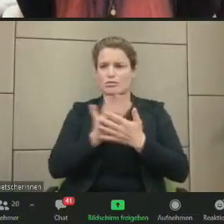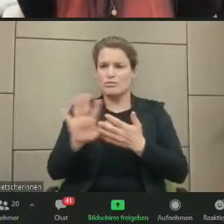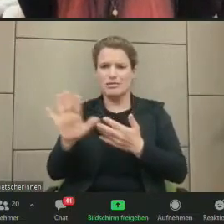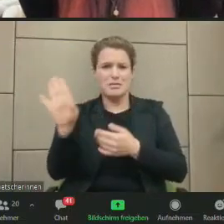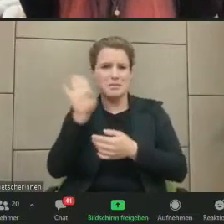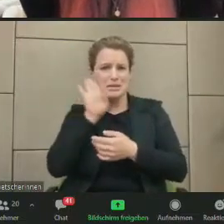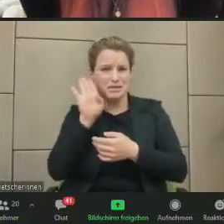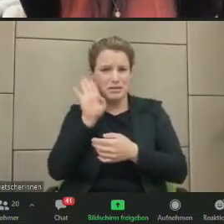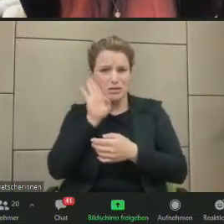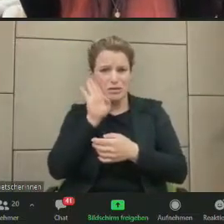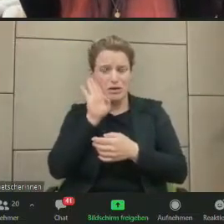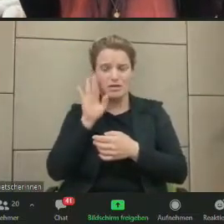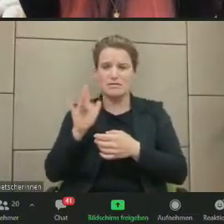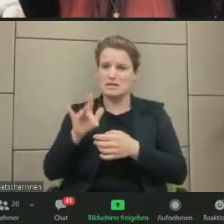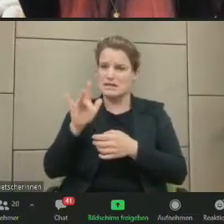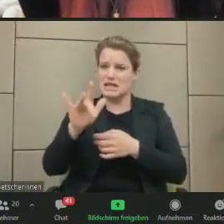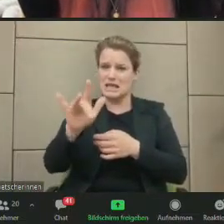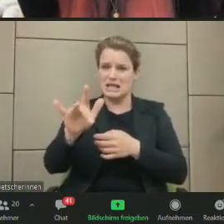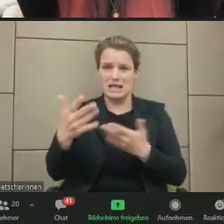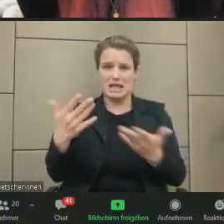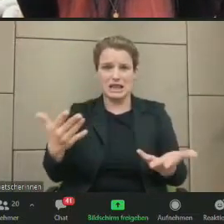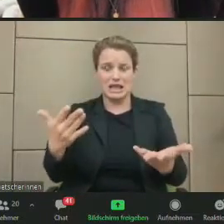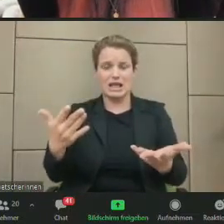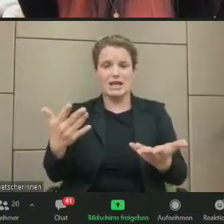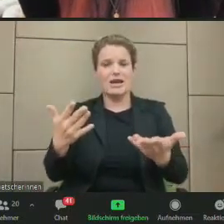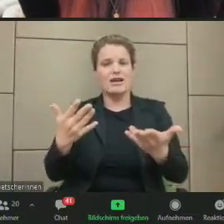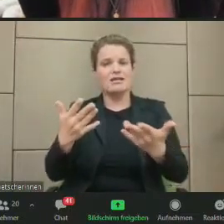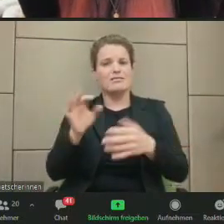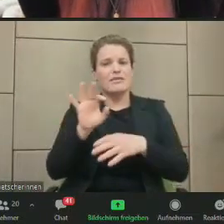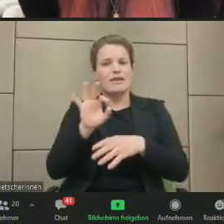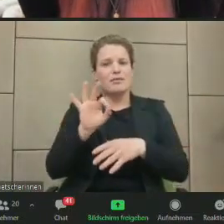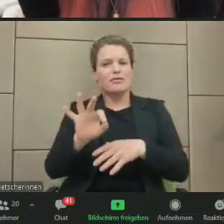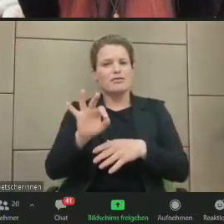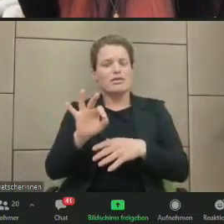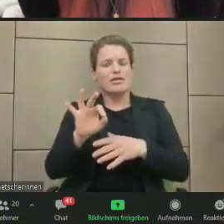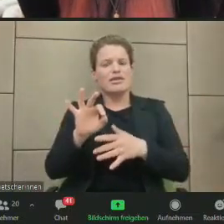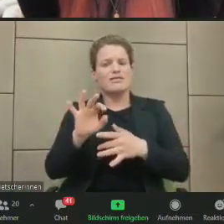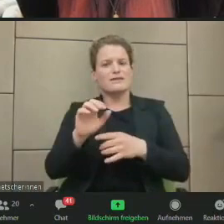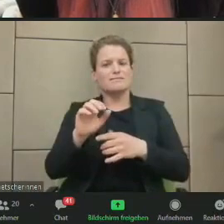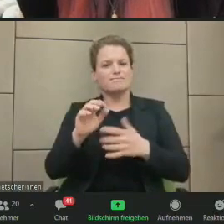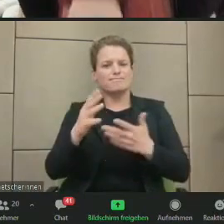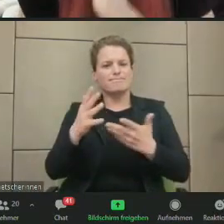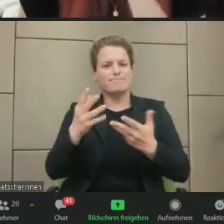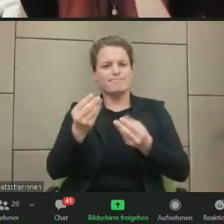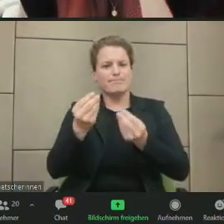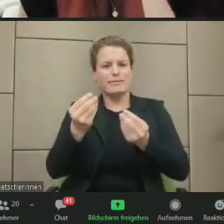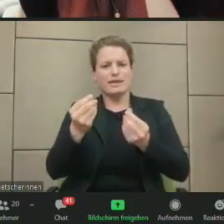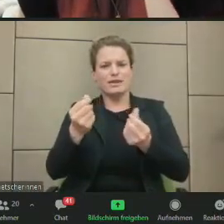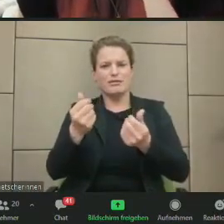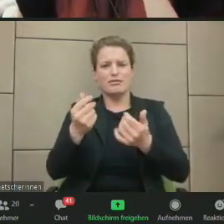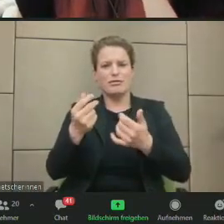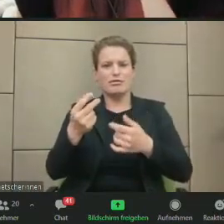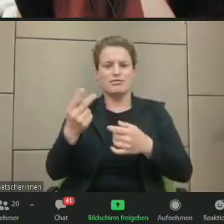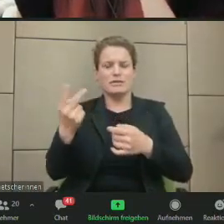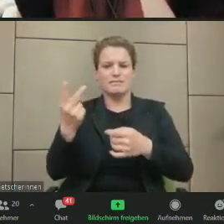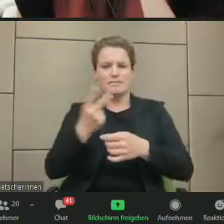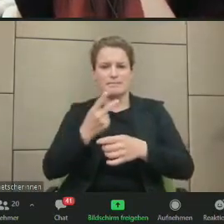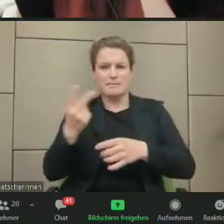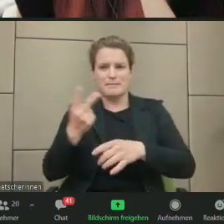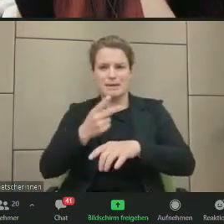ob ich selten gehört. Aber was ist zuerst? Ist das beides von Kindheit an?